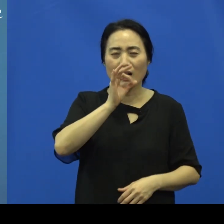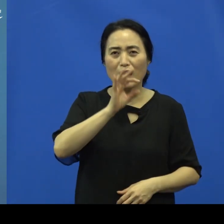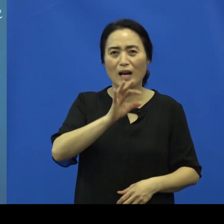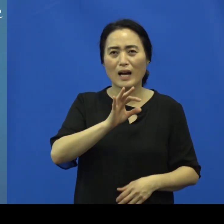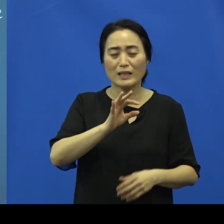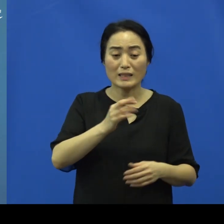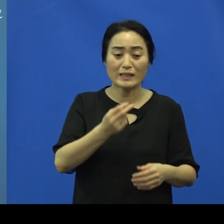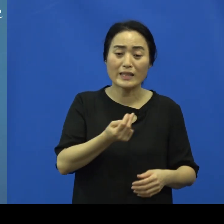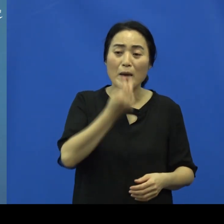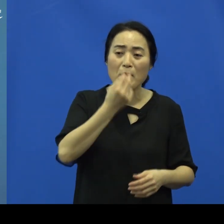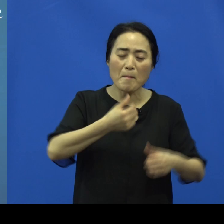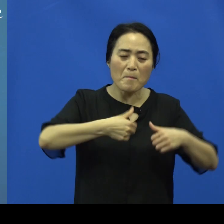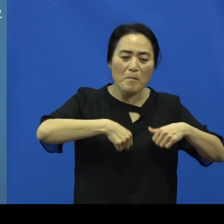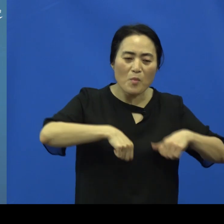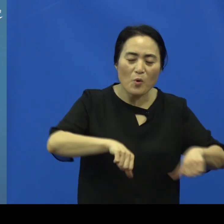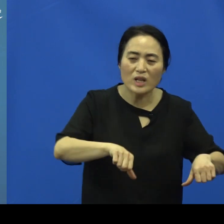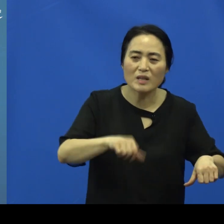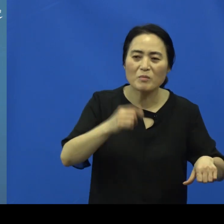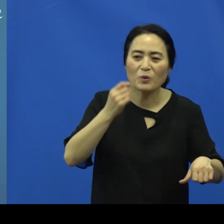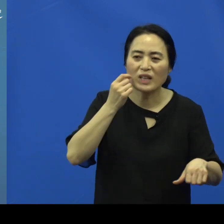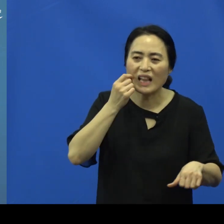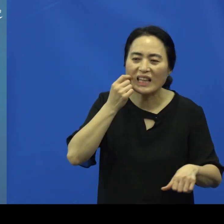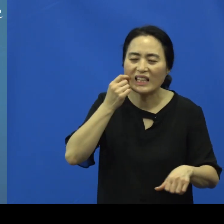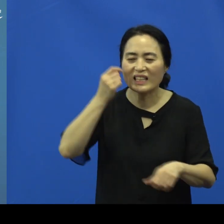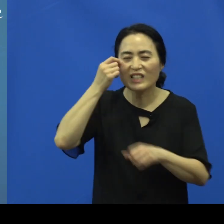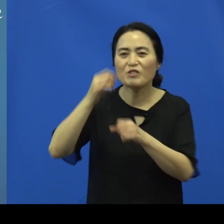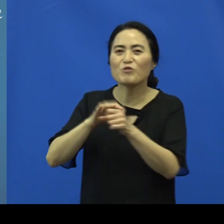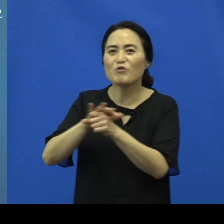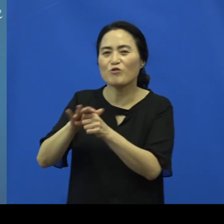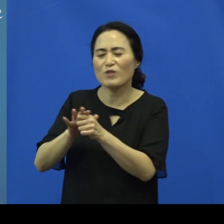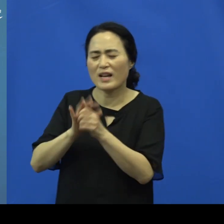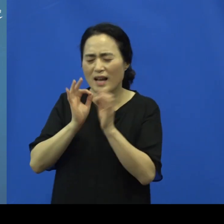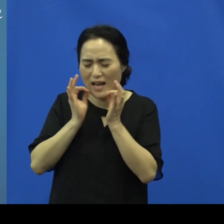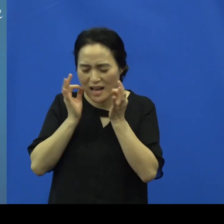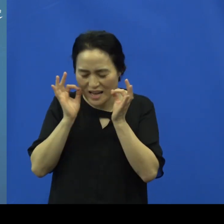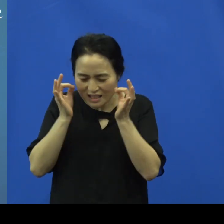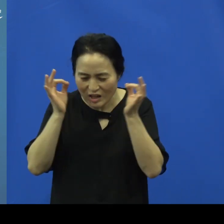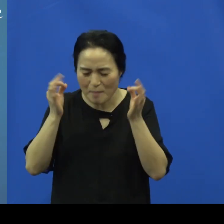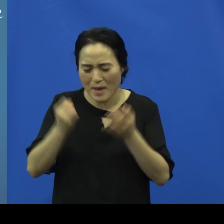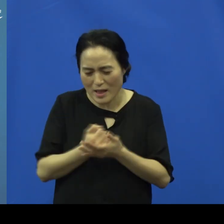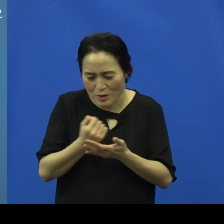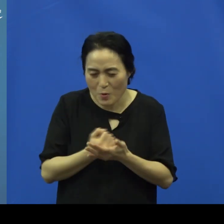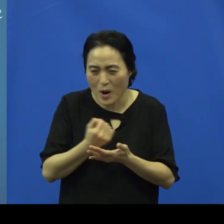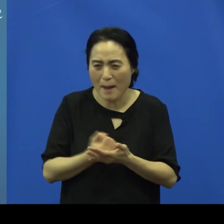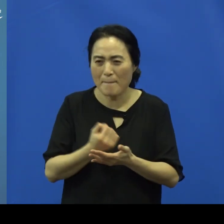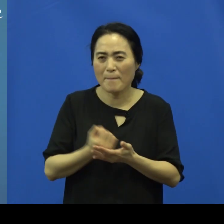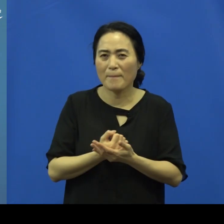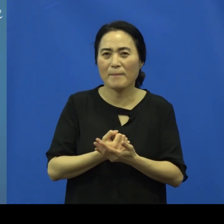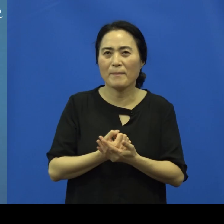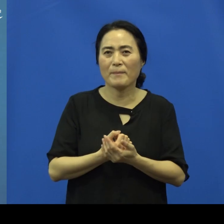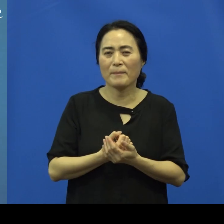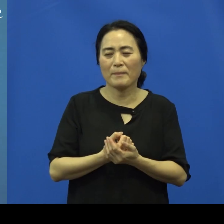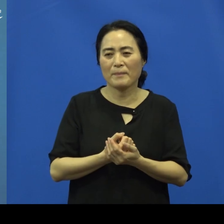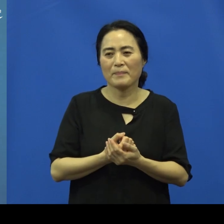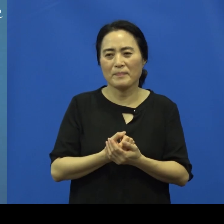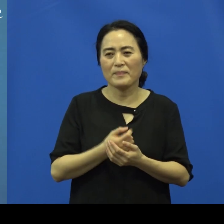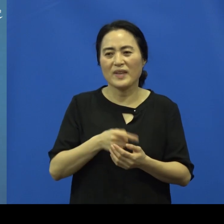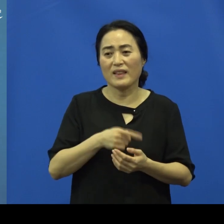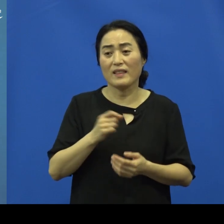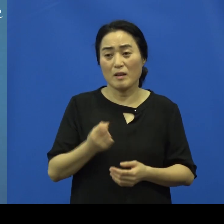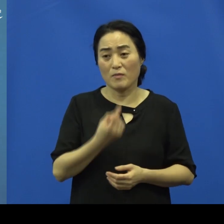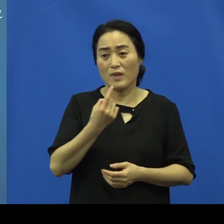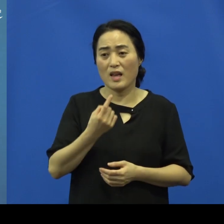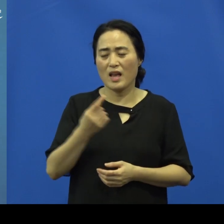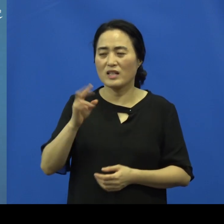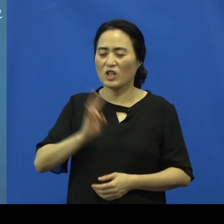생명을 포기할 수 없게 만드는 그 스프랑크 니조마이, 그 간절함이, 그 애통함이 선지자를 찾아가게